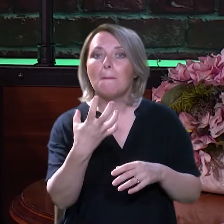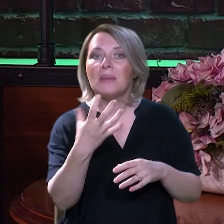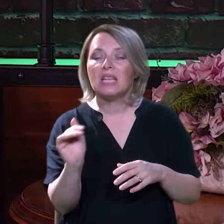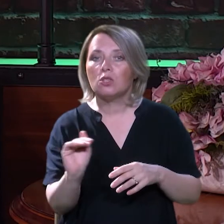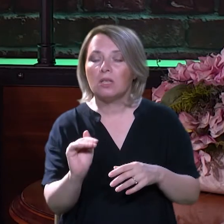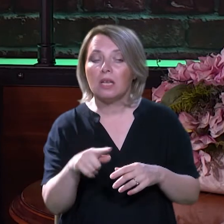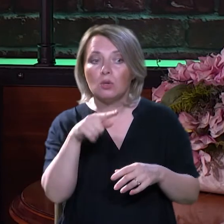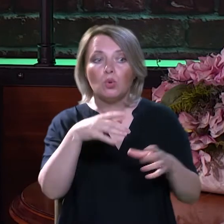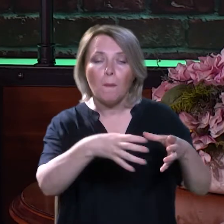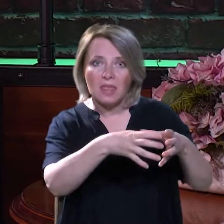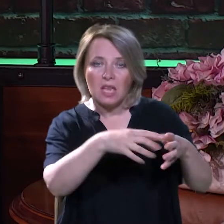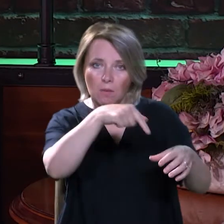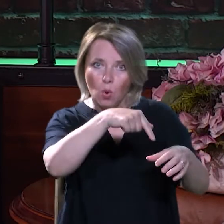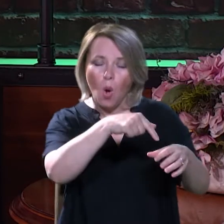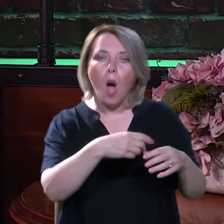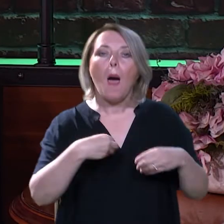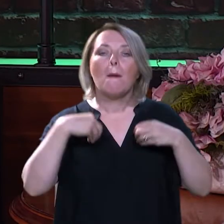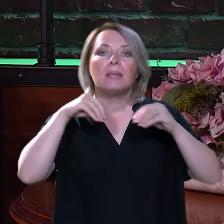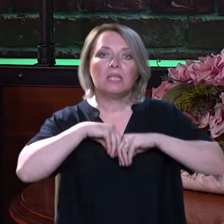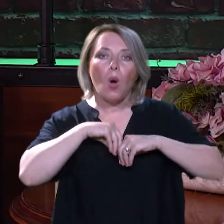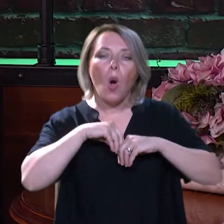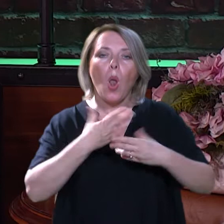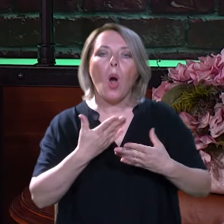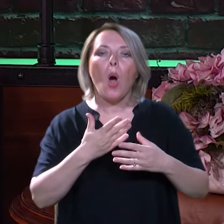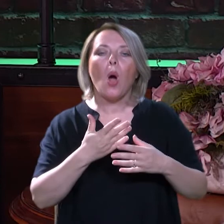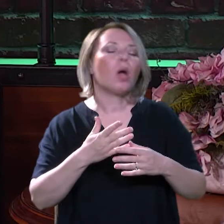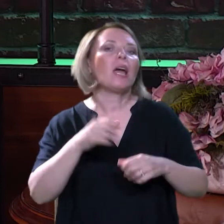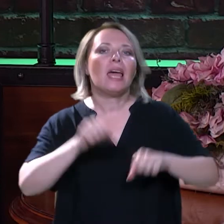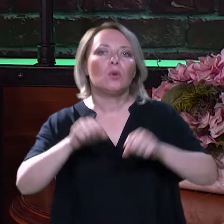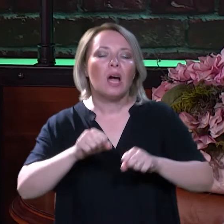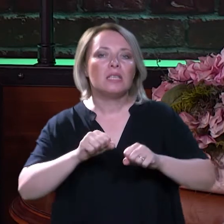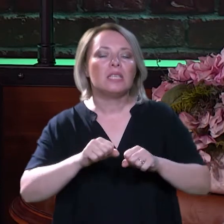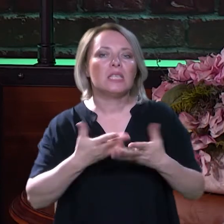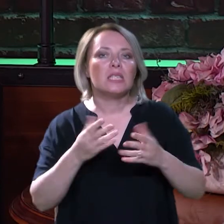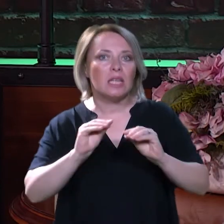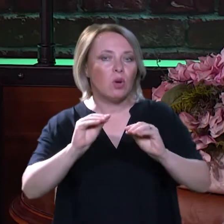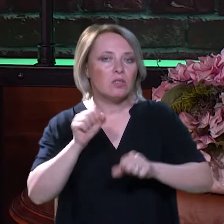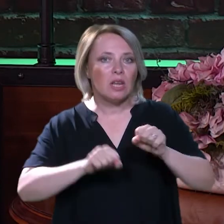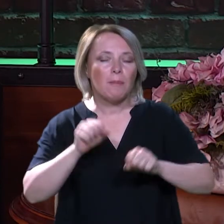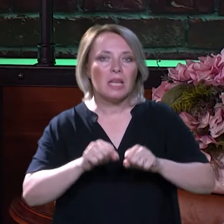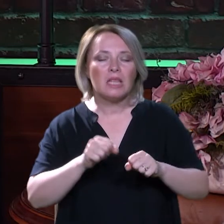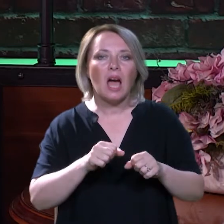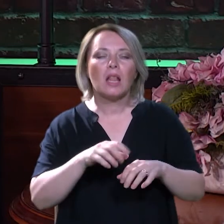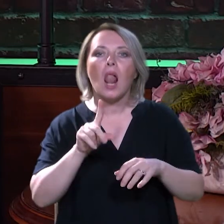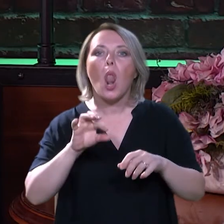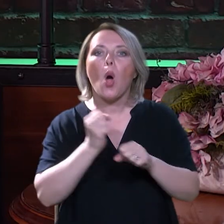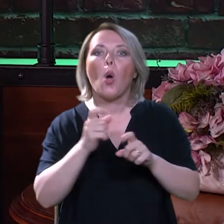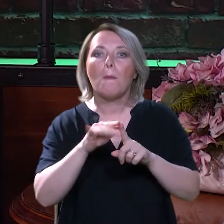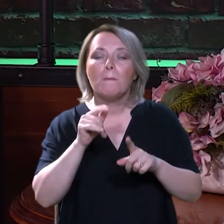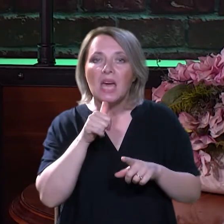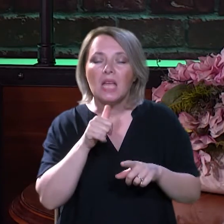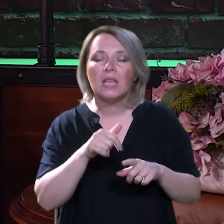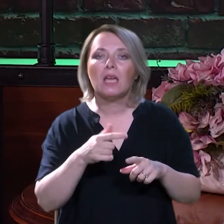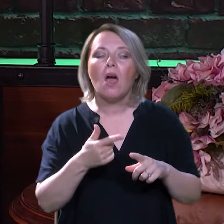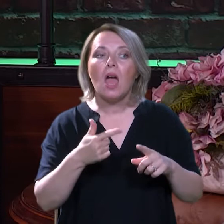U stručnom timu se nalaze psiholog, edukacijski rehabilitator, logoped, pedagog i zdravstveni voditelj. I